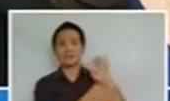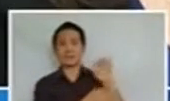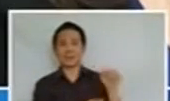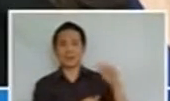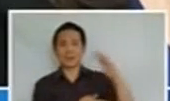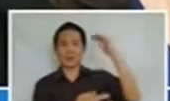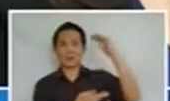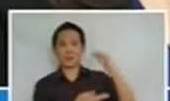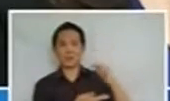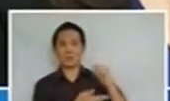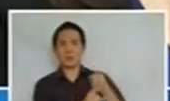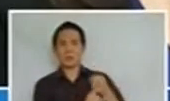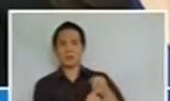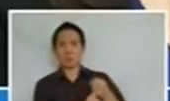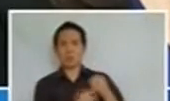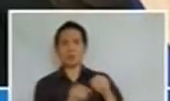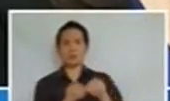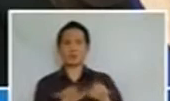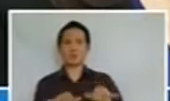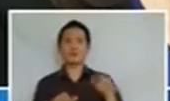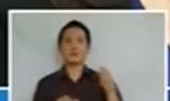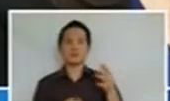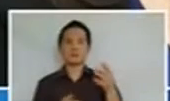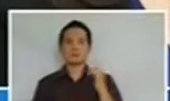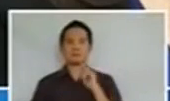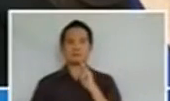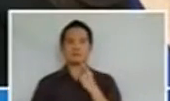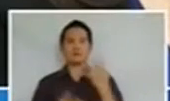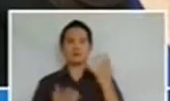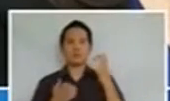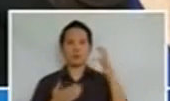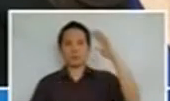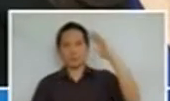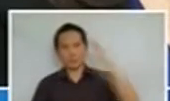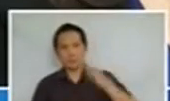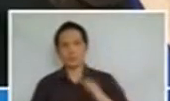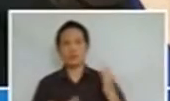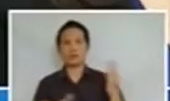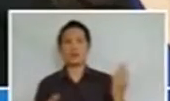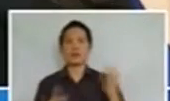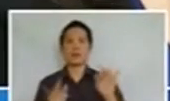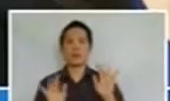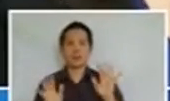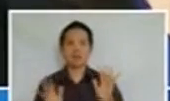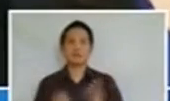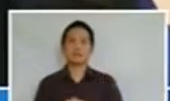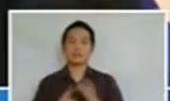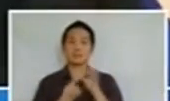Maraming salamat din sa inyong lahat. Si Martin, Yusek Rocky, salamat sa pagkakataon.